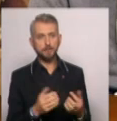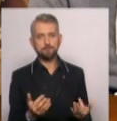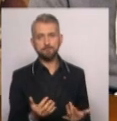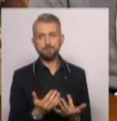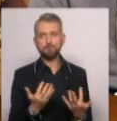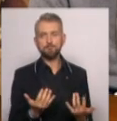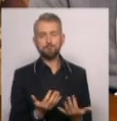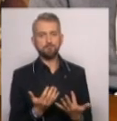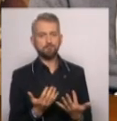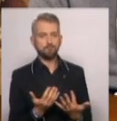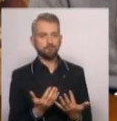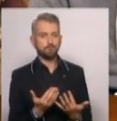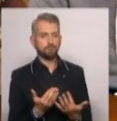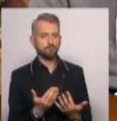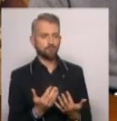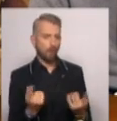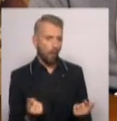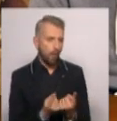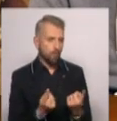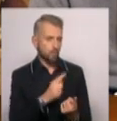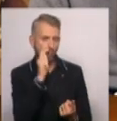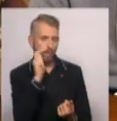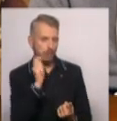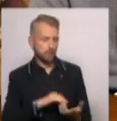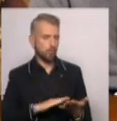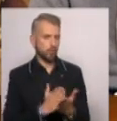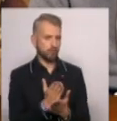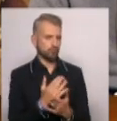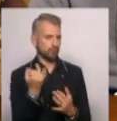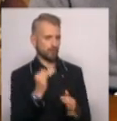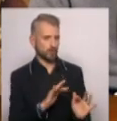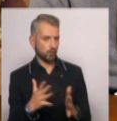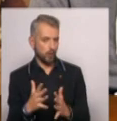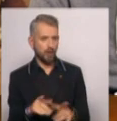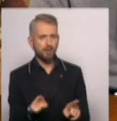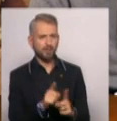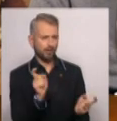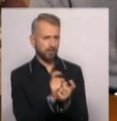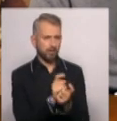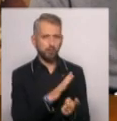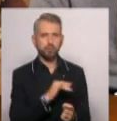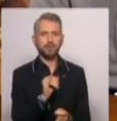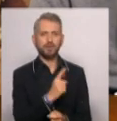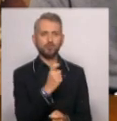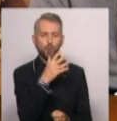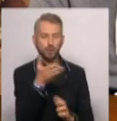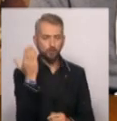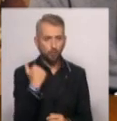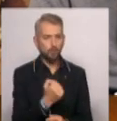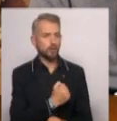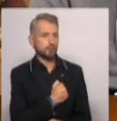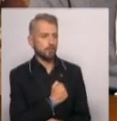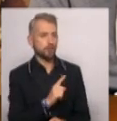ну, традиційна українська така політична історія. Ці розбрати, вони ставалися 100 років тому. Мені дуже шкода, що ми не